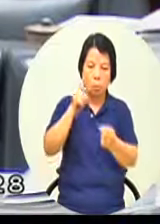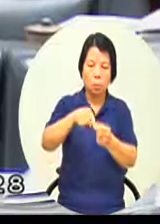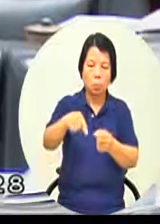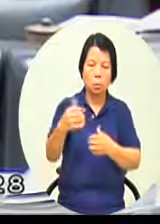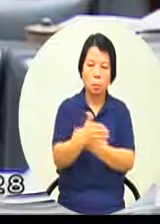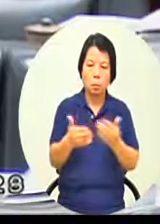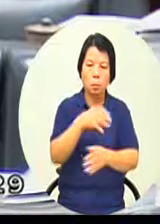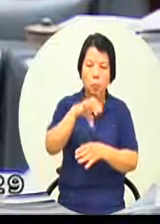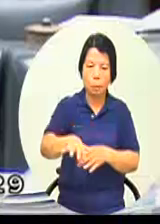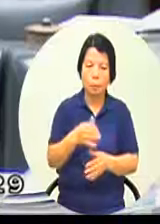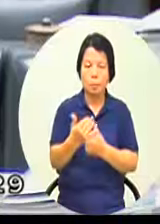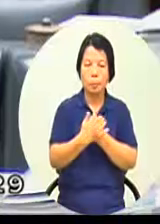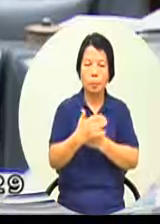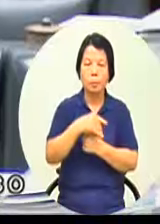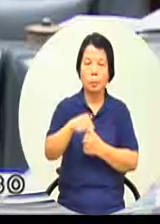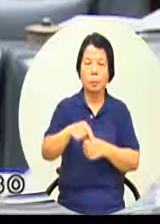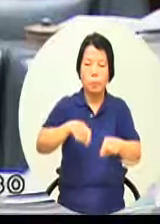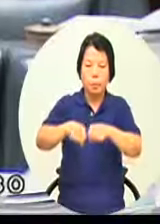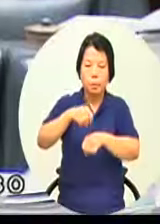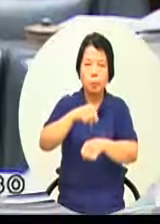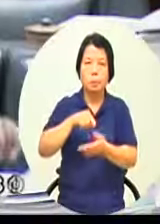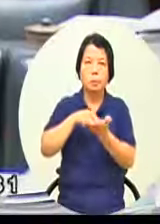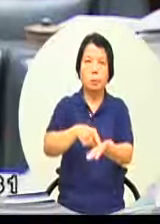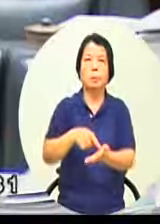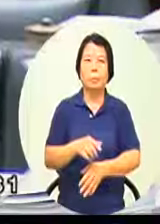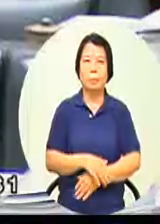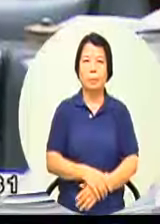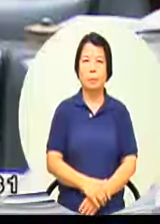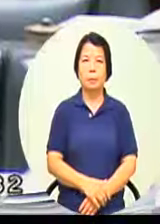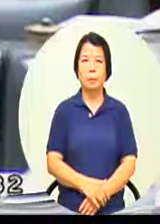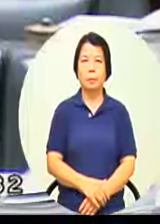来。 好，